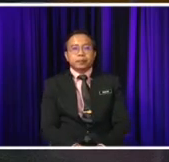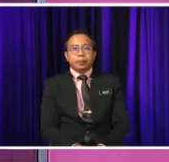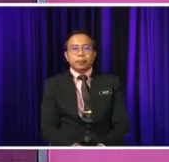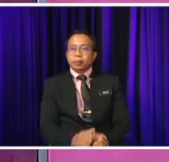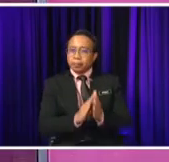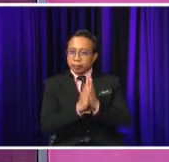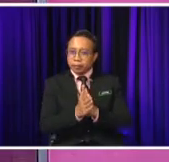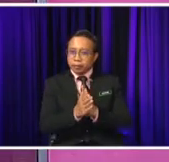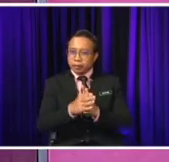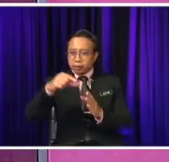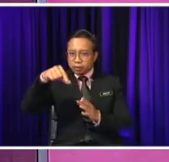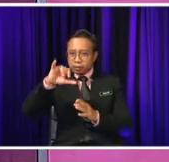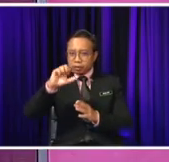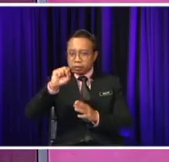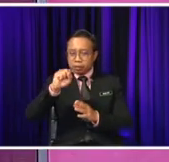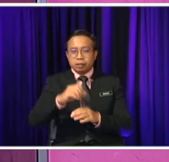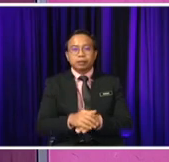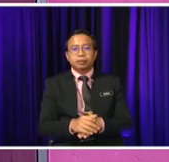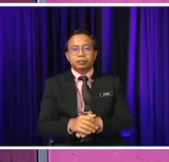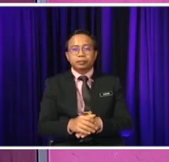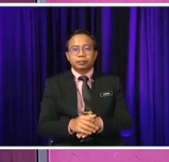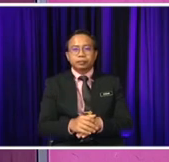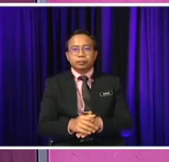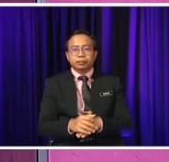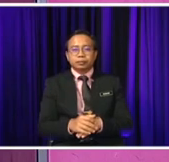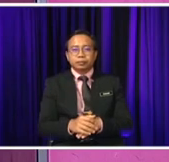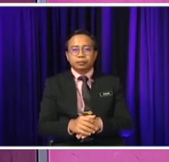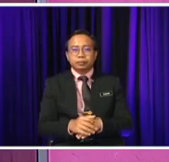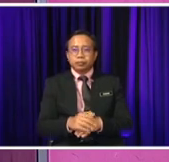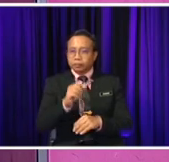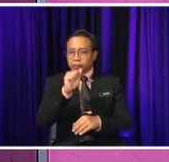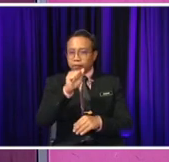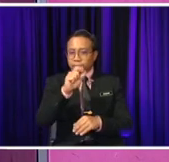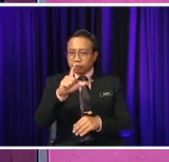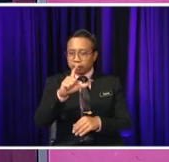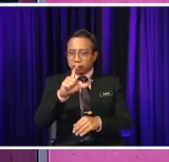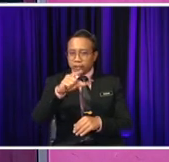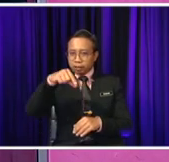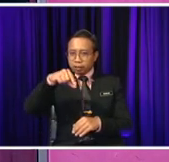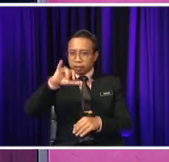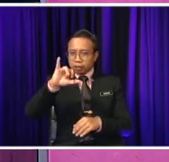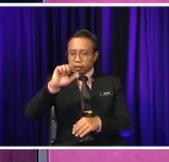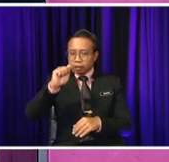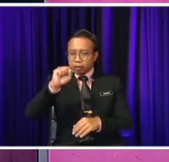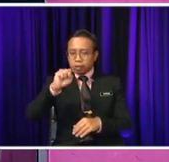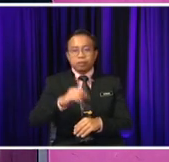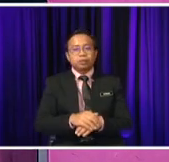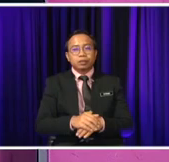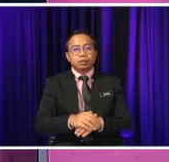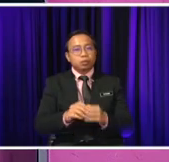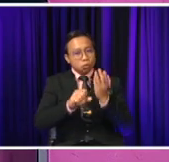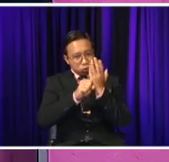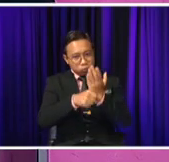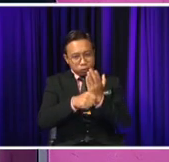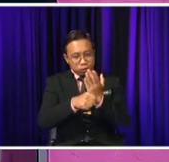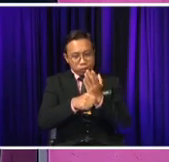jadi kiasan-hiasan ini apa kiasan kiasan bahasa Melayu pula Al qiyas ini merupakan sumber